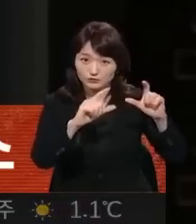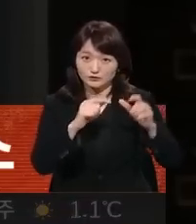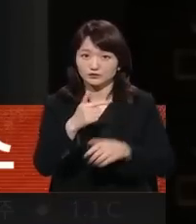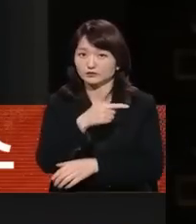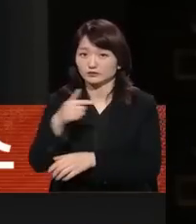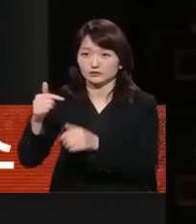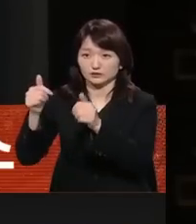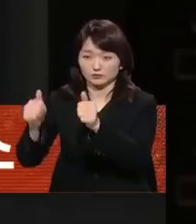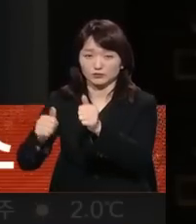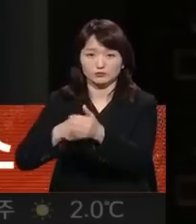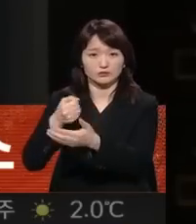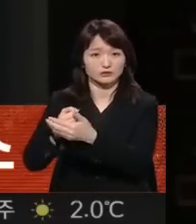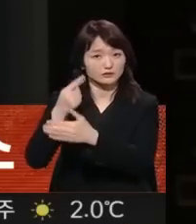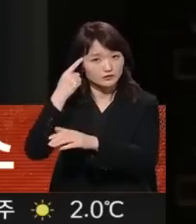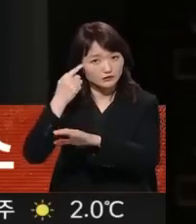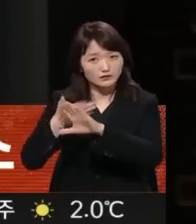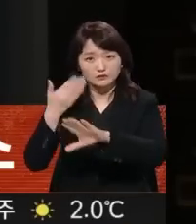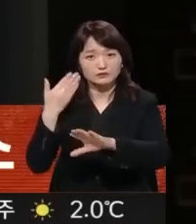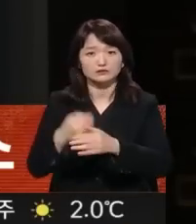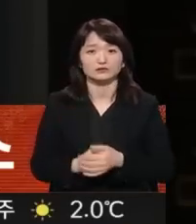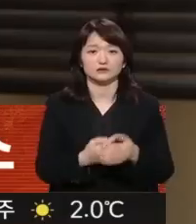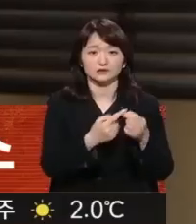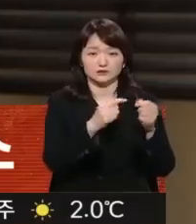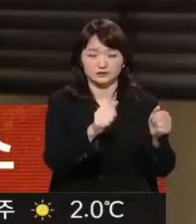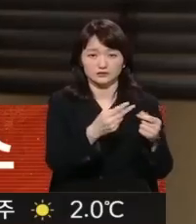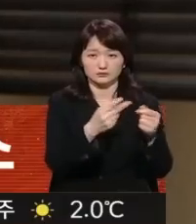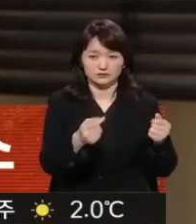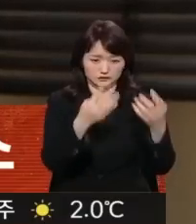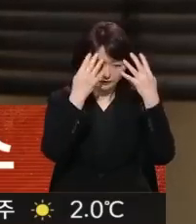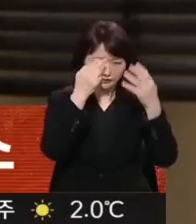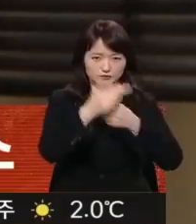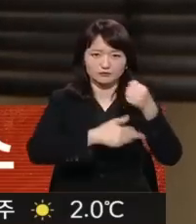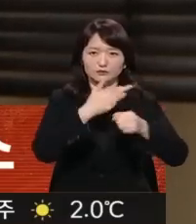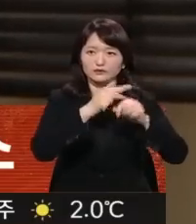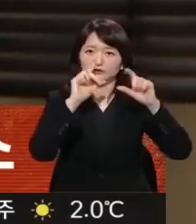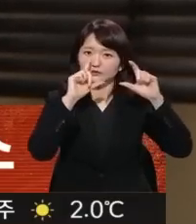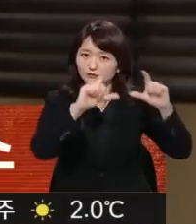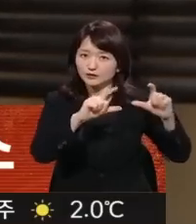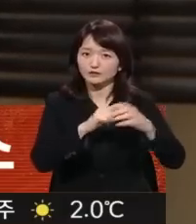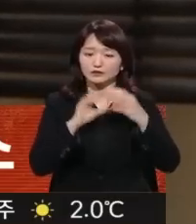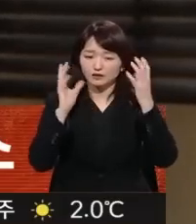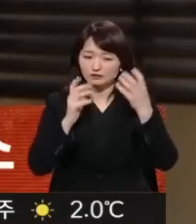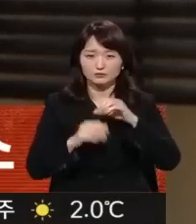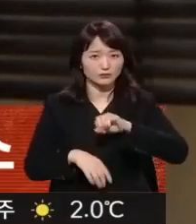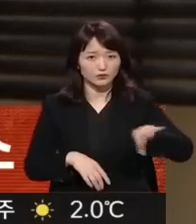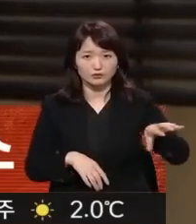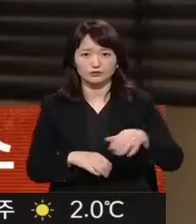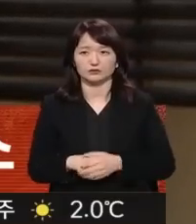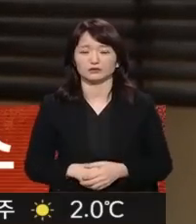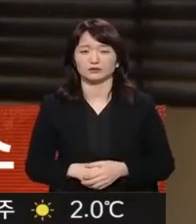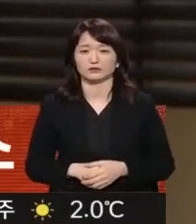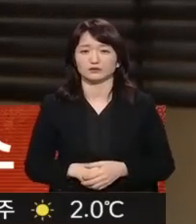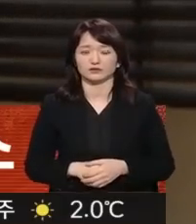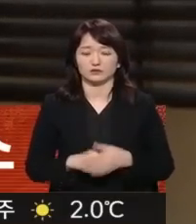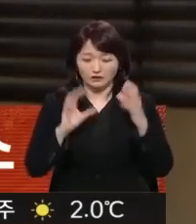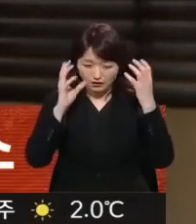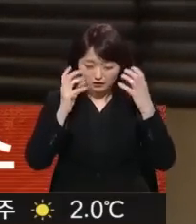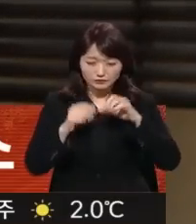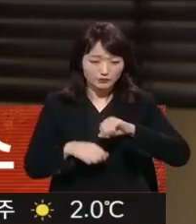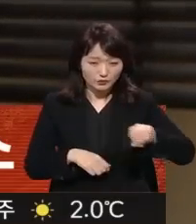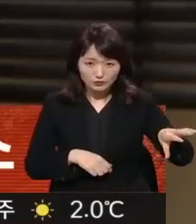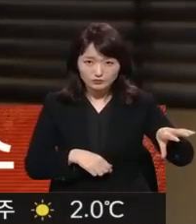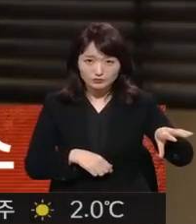그런데 대법원 판단이 달랐습니다 자 1심 2심에서는 징역 8년에 선고가 됩니다 아이를 버린 거 아니냐 그래서 6이 아니냐라고 해서